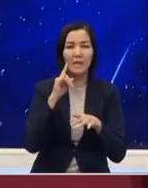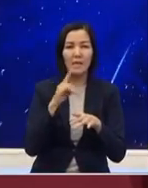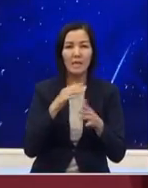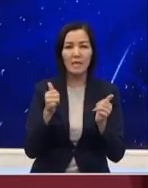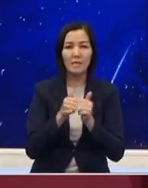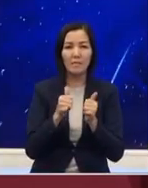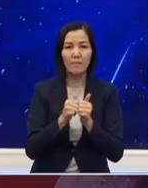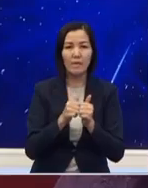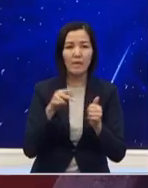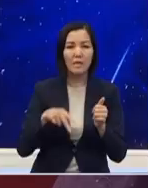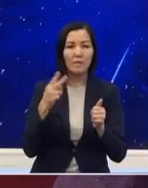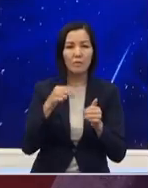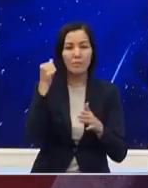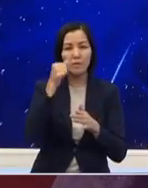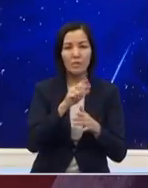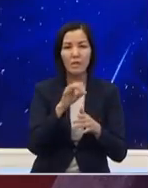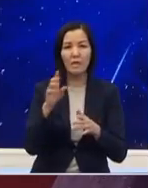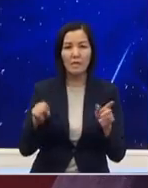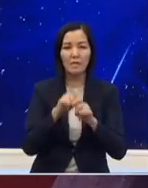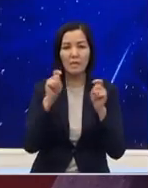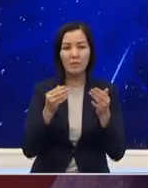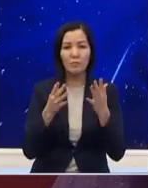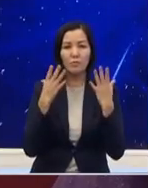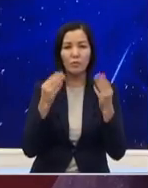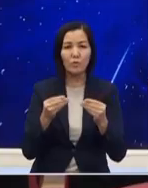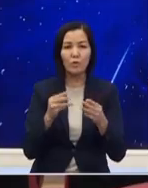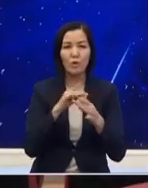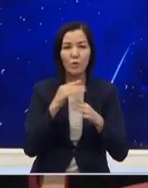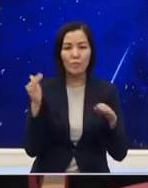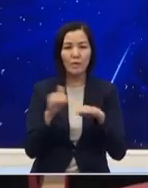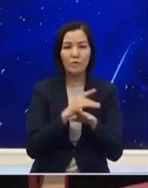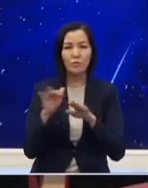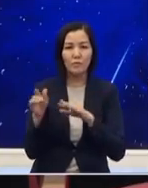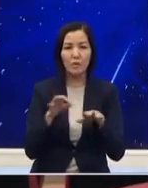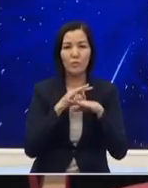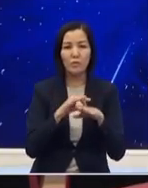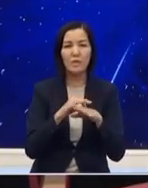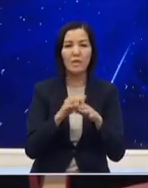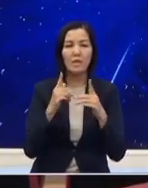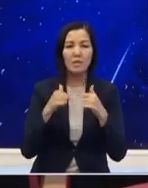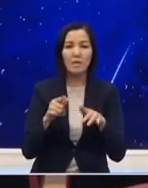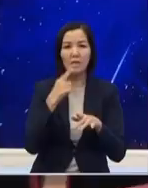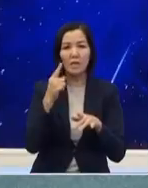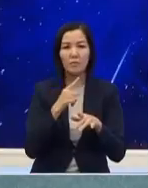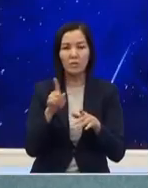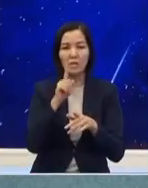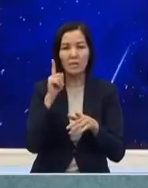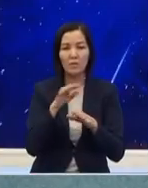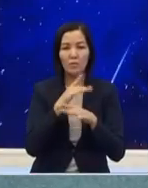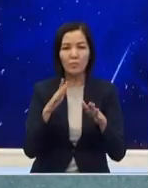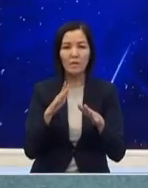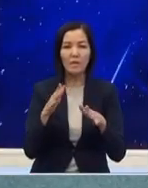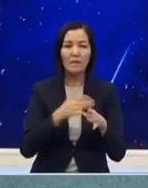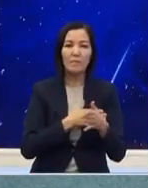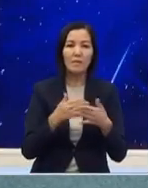орталығы 2020 жылдың қаңтарында ашылды. Бүгінгі күнге дейін көптеген қайырымдылық жұмыстарын өткізген.